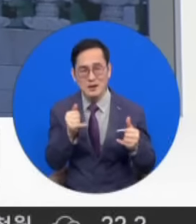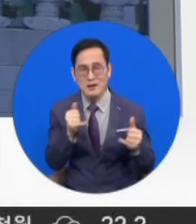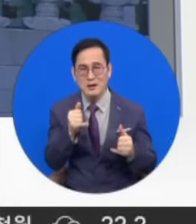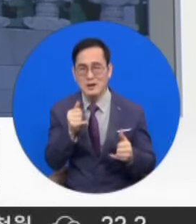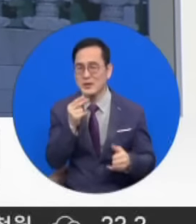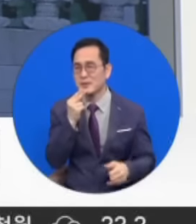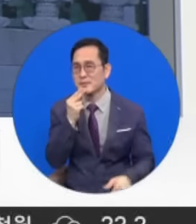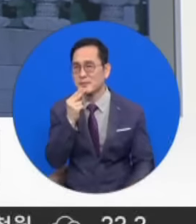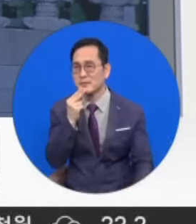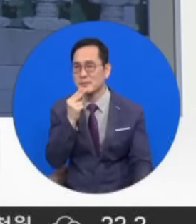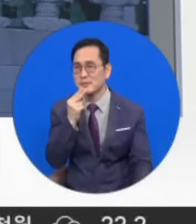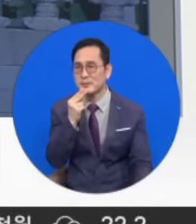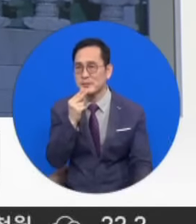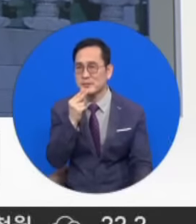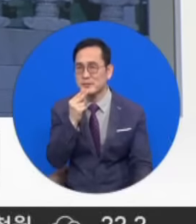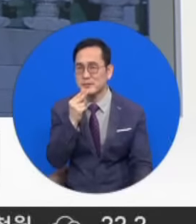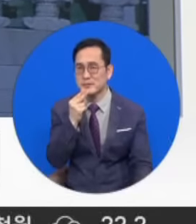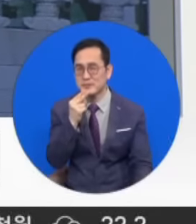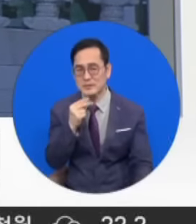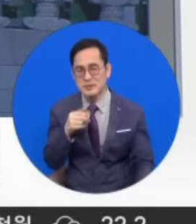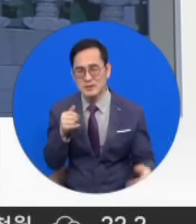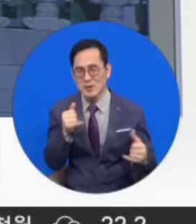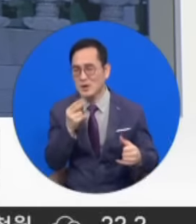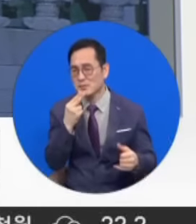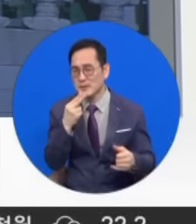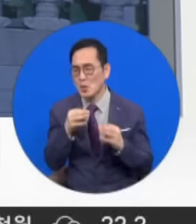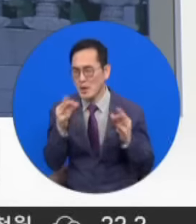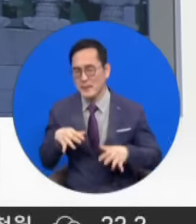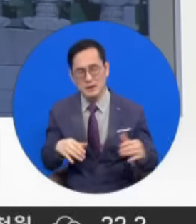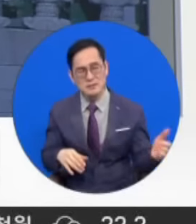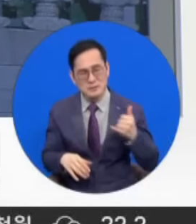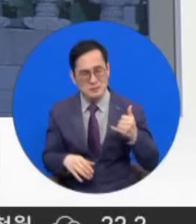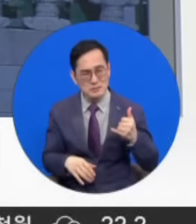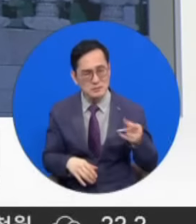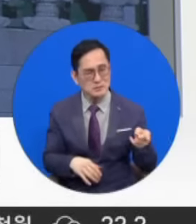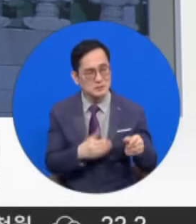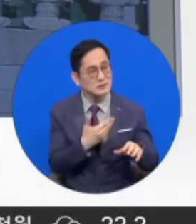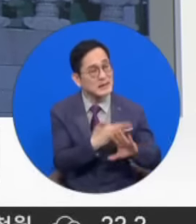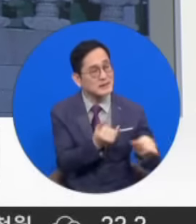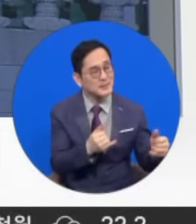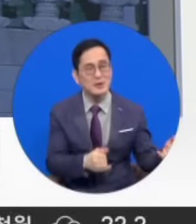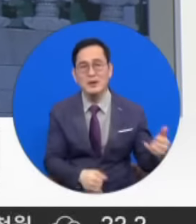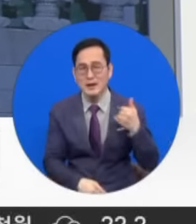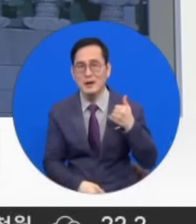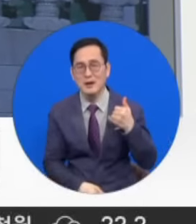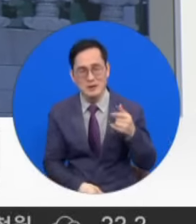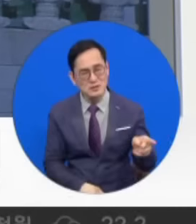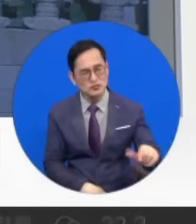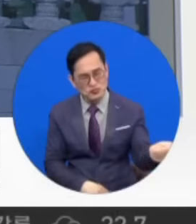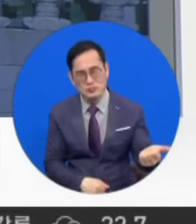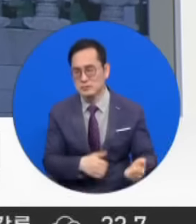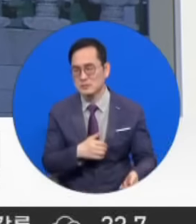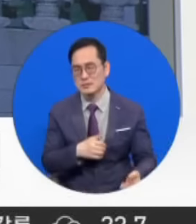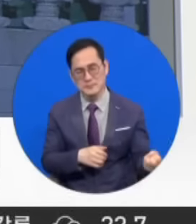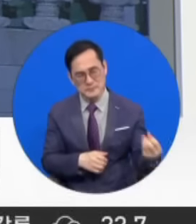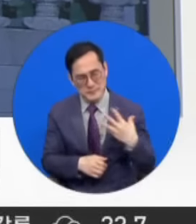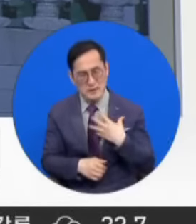났는지 모른다라며 답답해했다. 김 사무관 직장 동료도 눈물 자국이 역력한 얼굴로 제일 바쁜